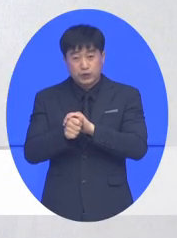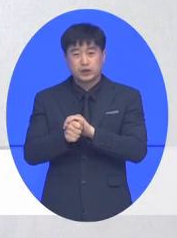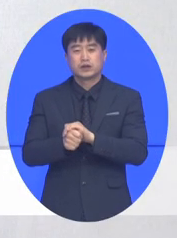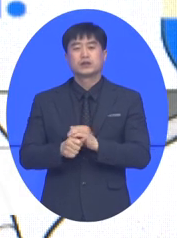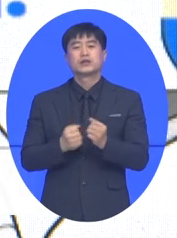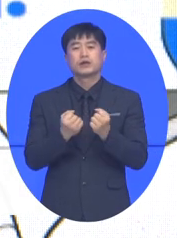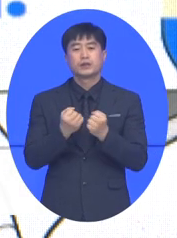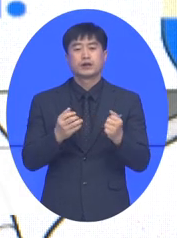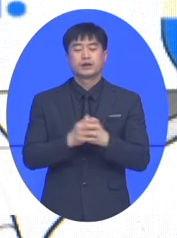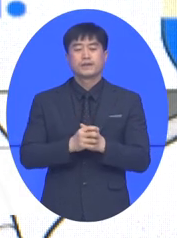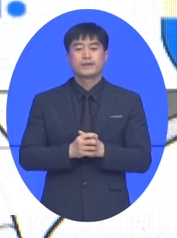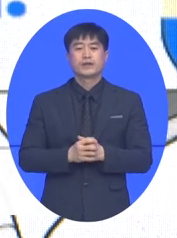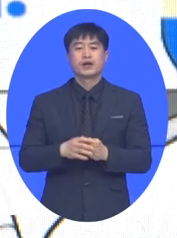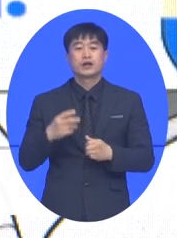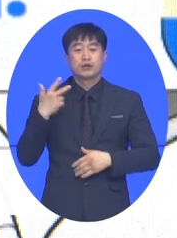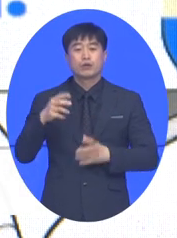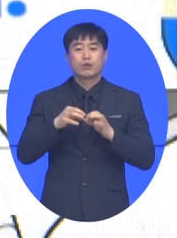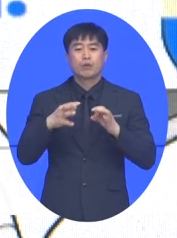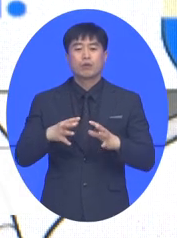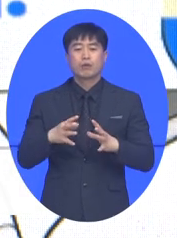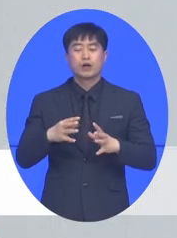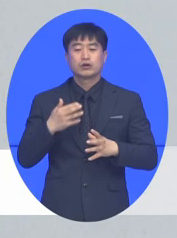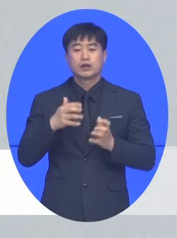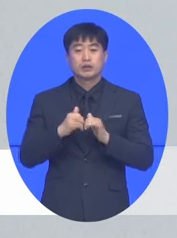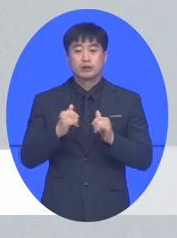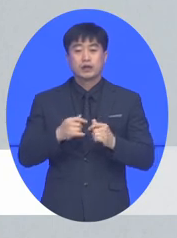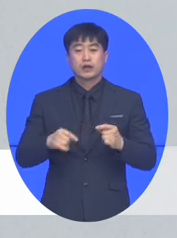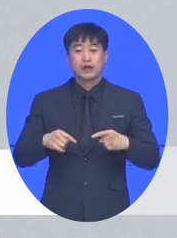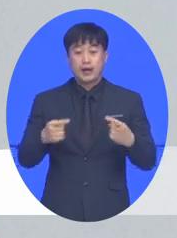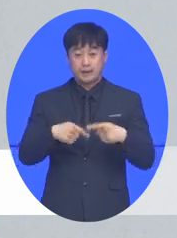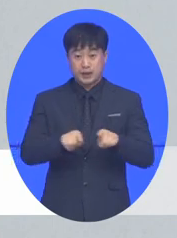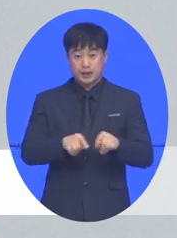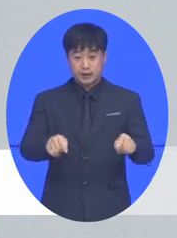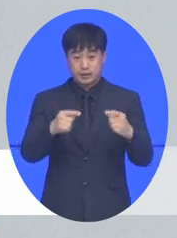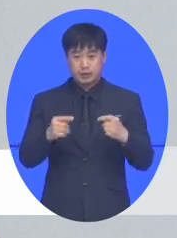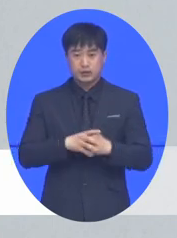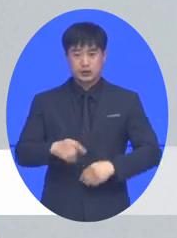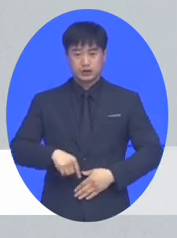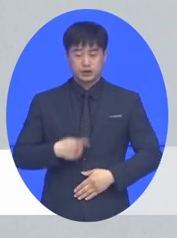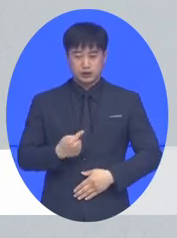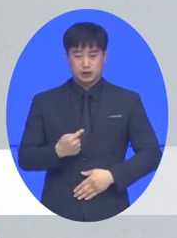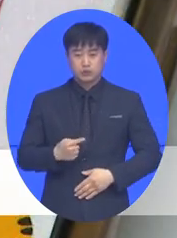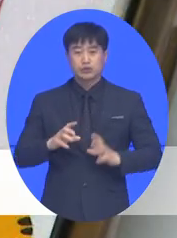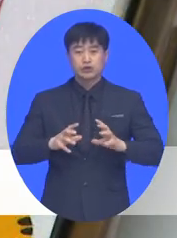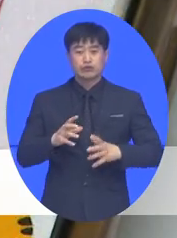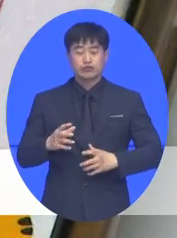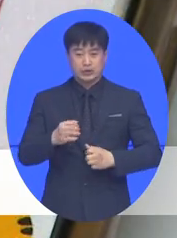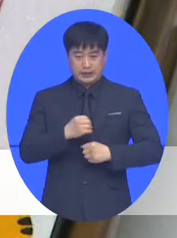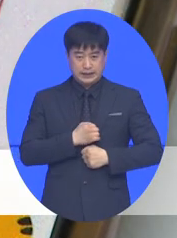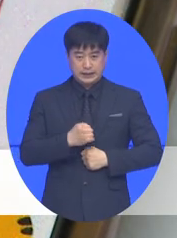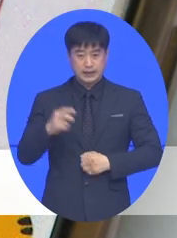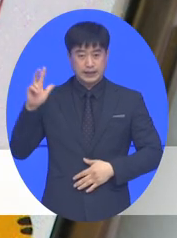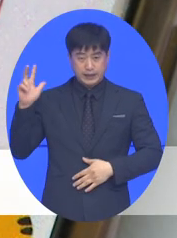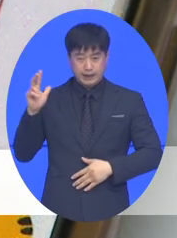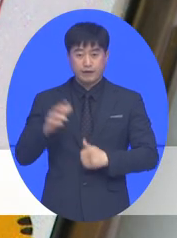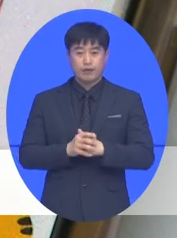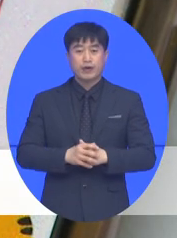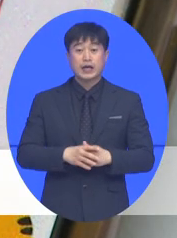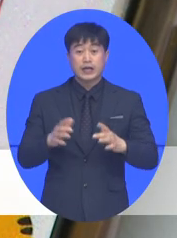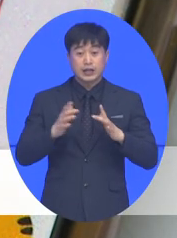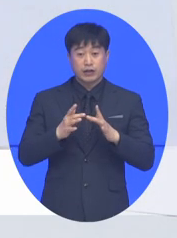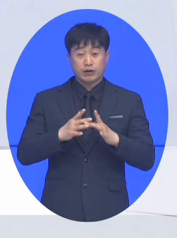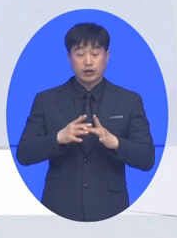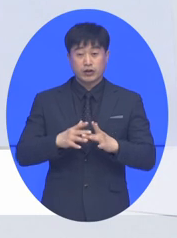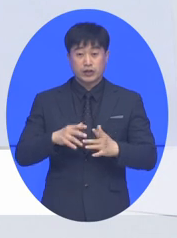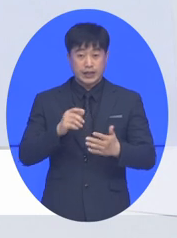캠페인은 일주일 내내 도민과 함께 했습니다 스스로 지구를 지키겠다고 서약하고 온라인에서 실천 서약서를